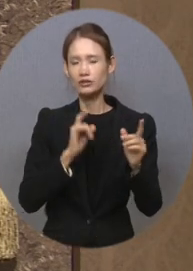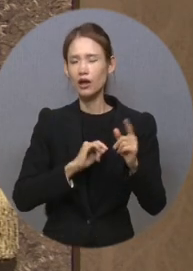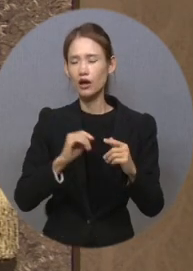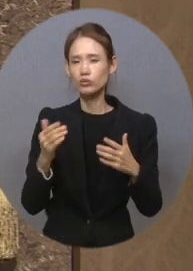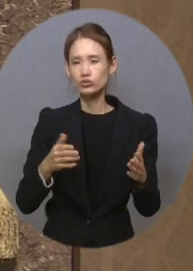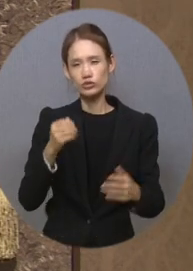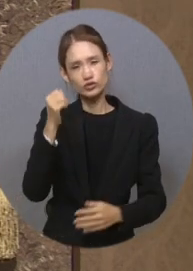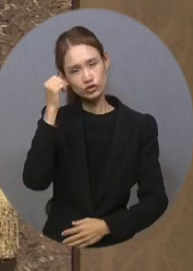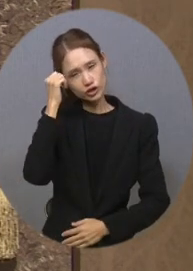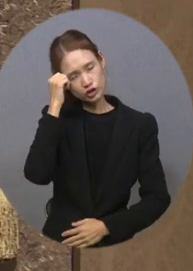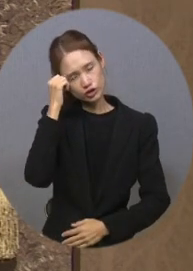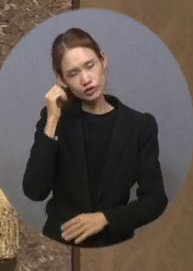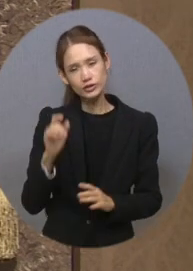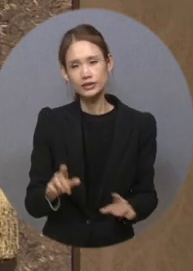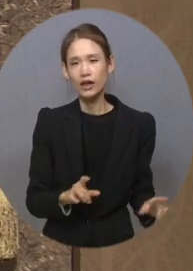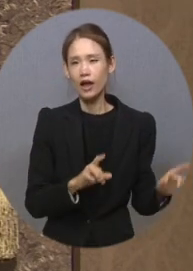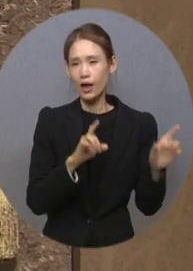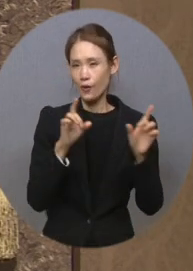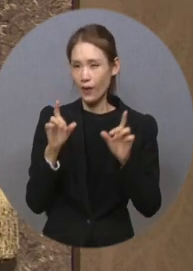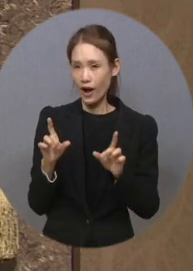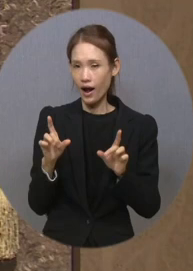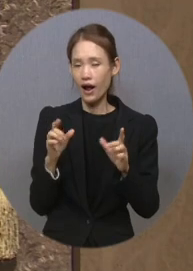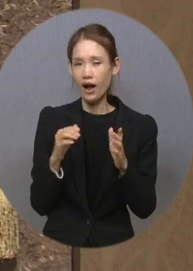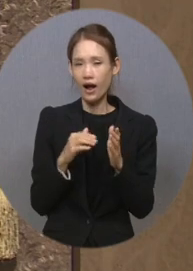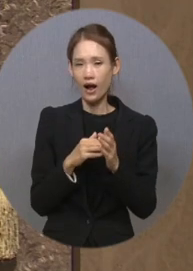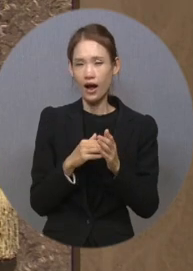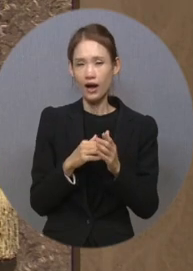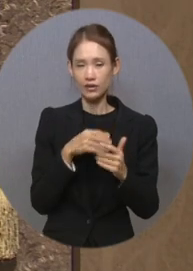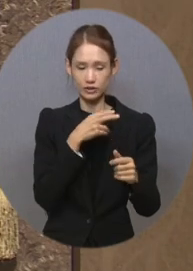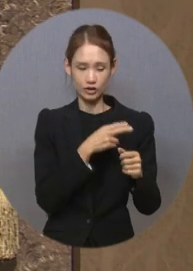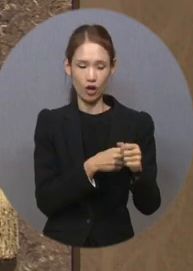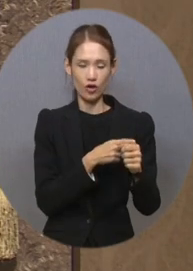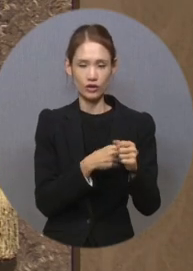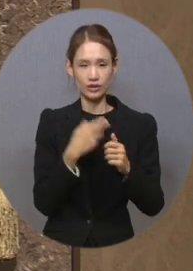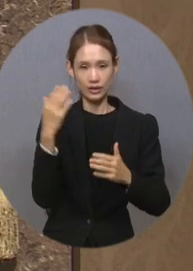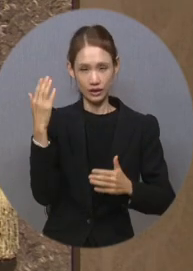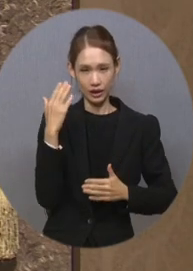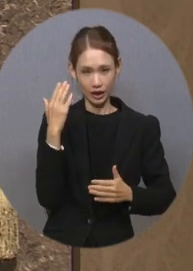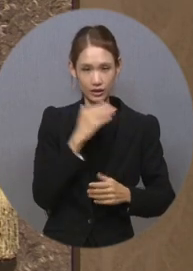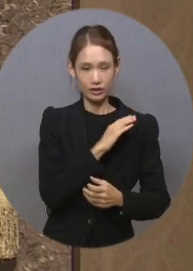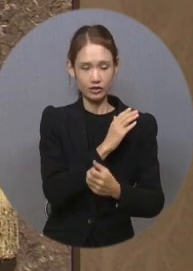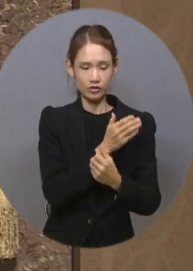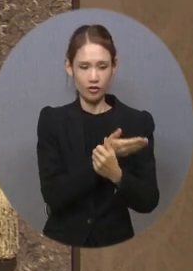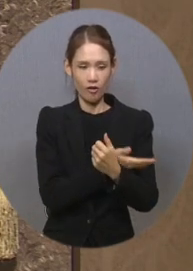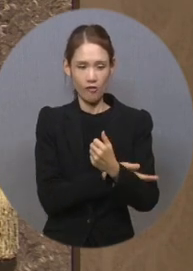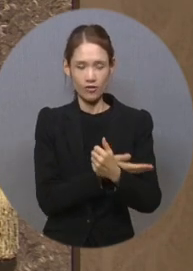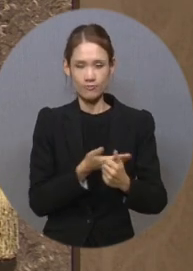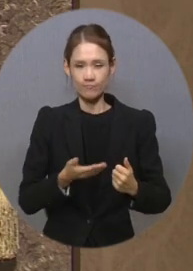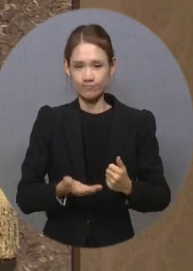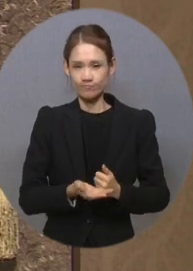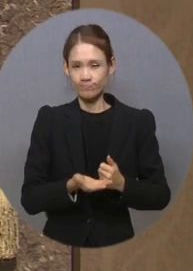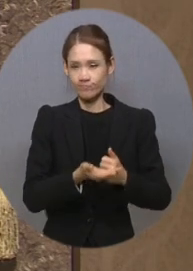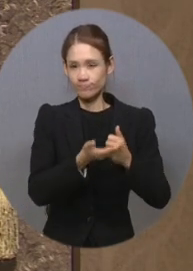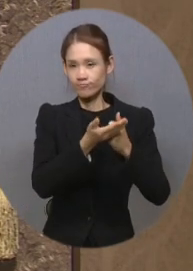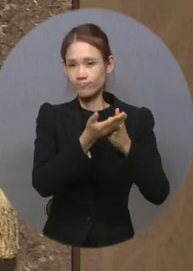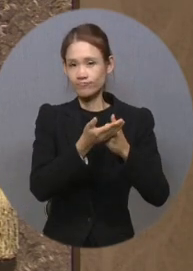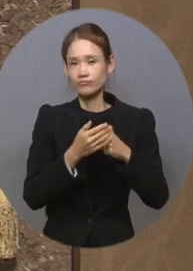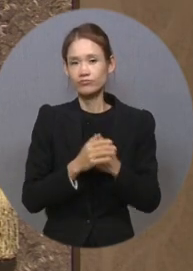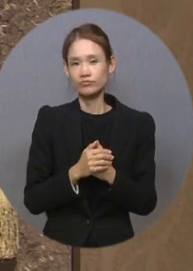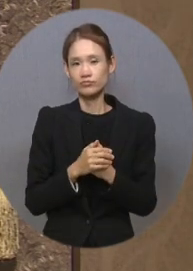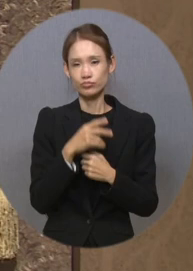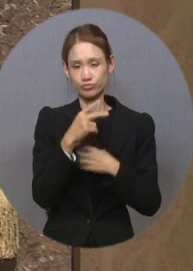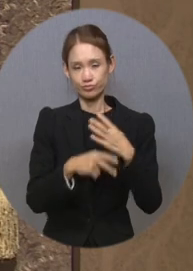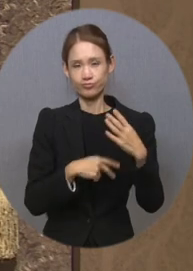하고 그리고 이제 우리 선생님들이나 학생들 조금 이렇게 역량을 더 키우는 그런 프로그램도 시가 좀